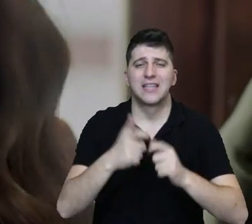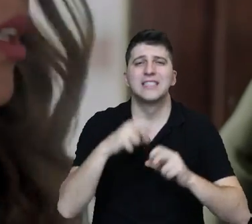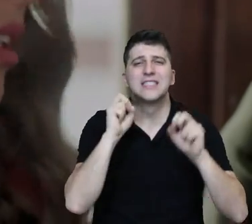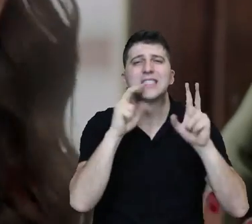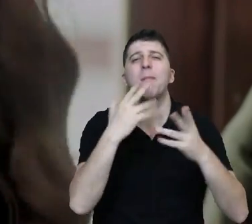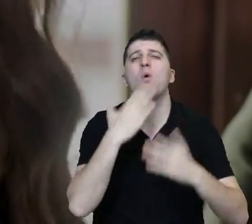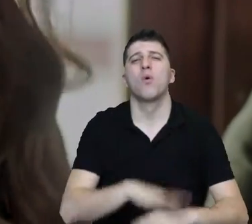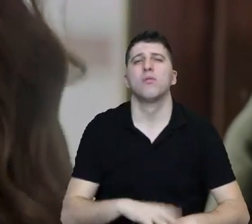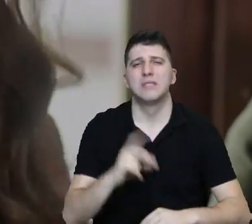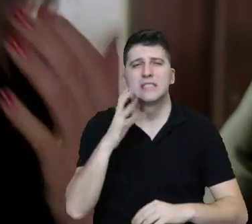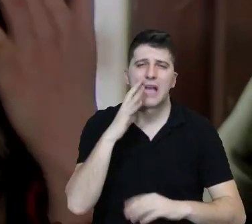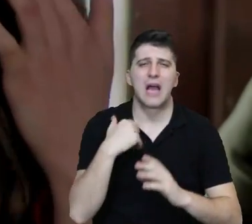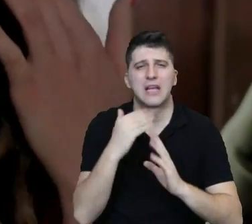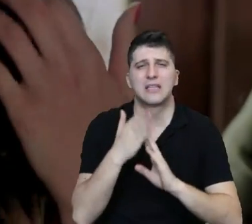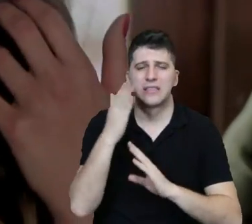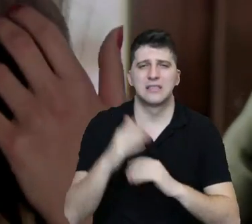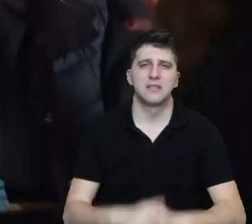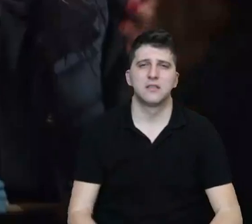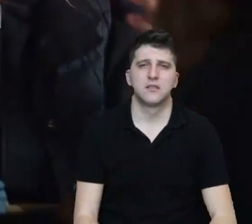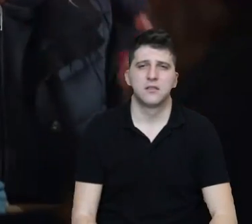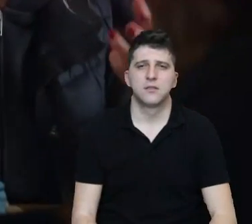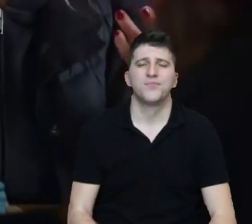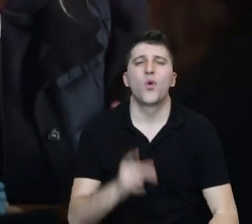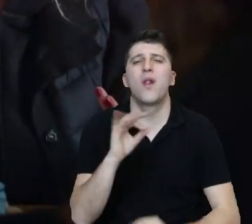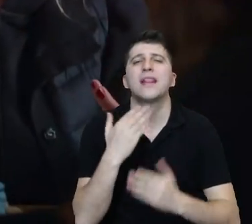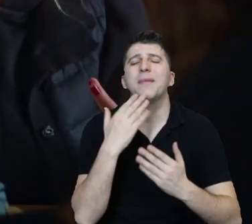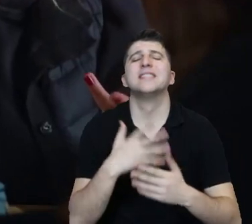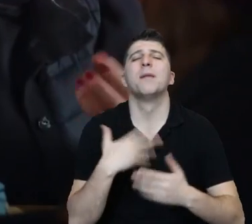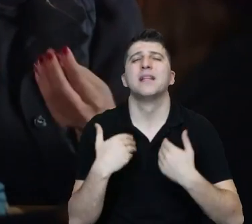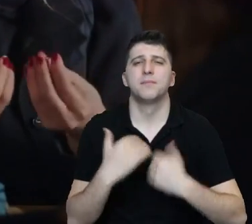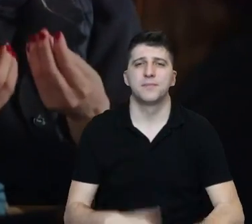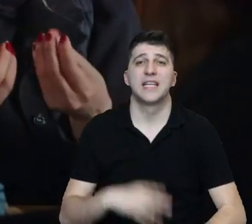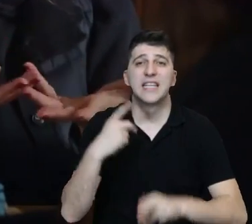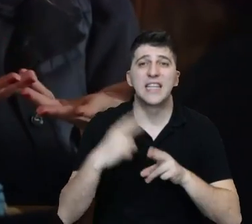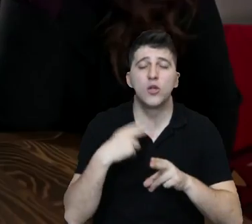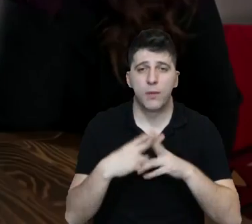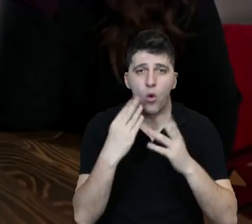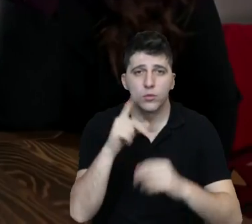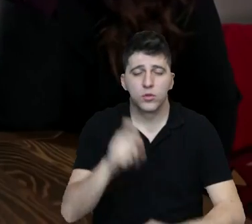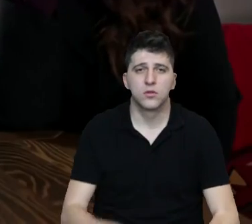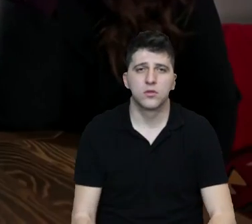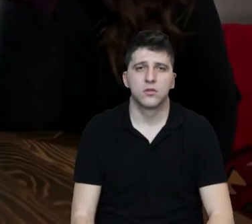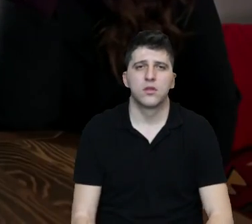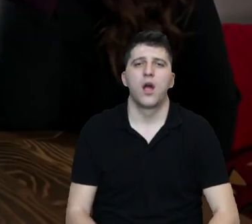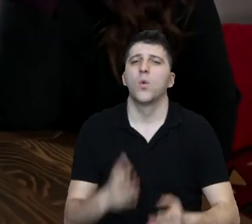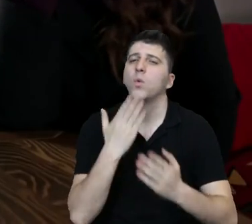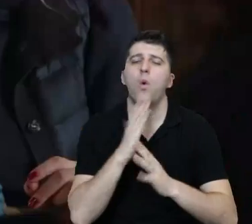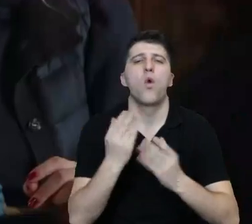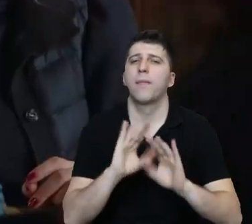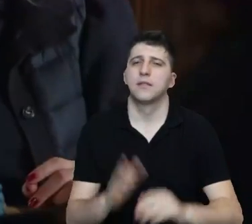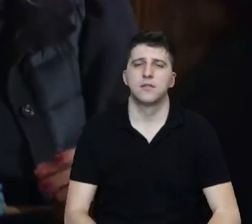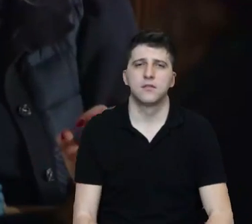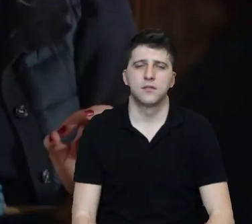yok. İşte arada Ada Pazarı'na ineriz. Biz orada... Yani öyle demek istemedim. Tecrübeniz oldu mu? Ha yok